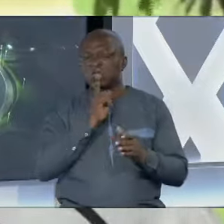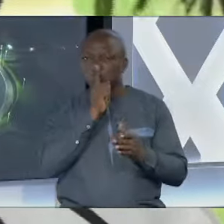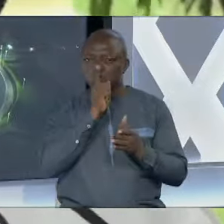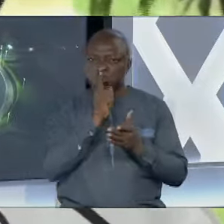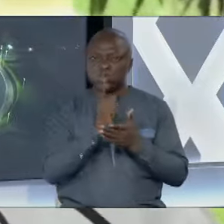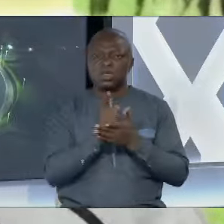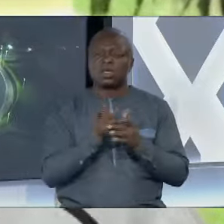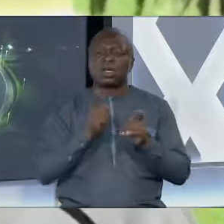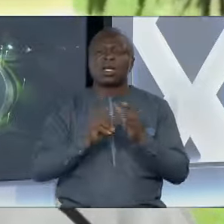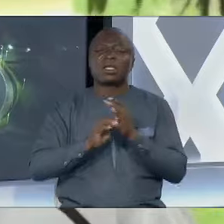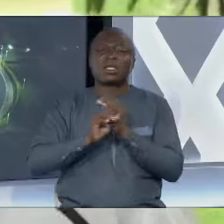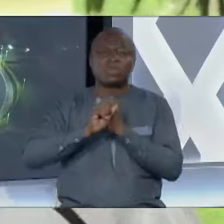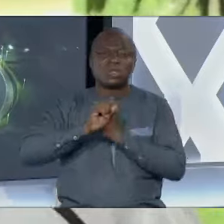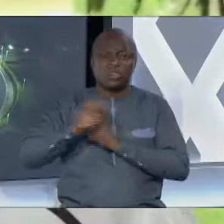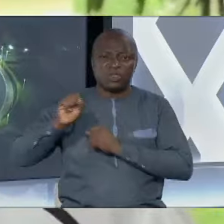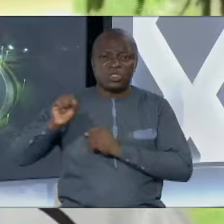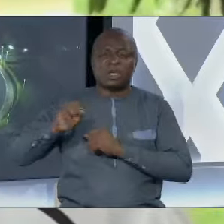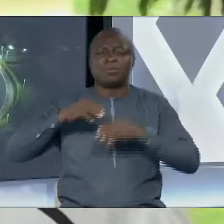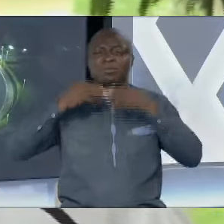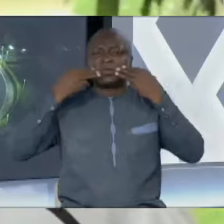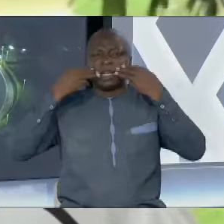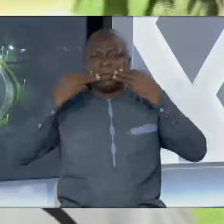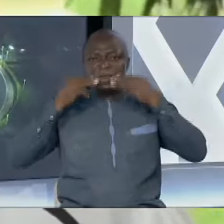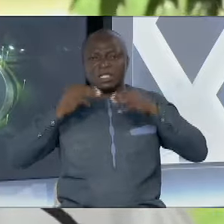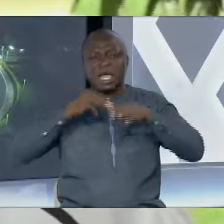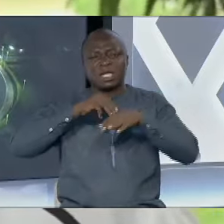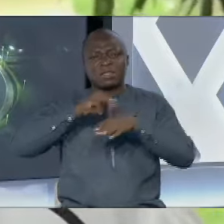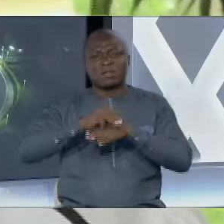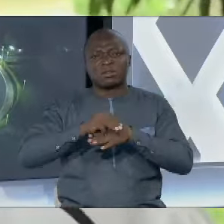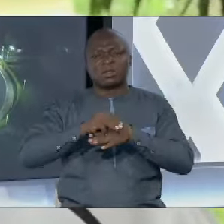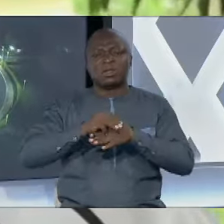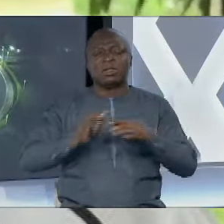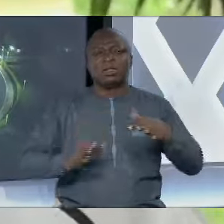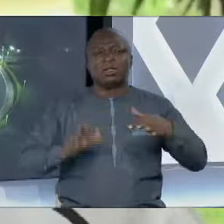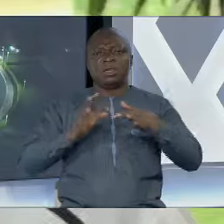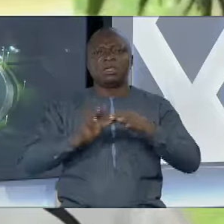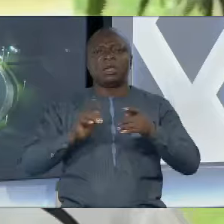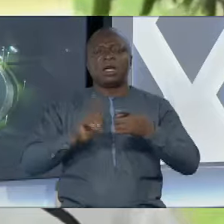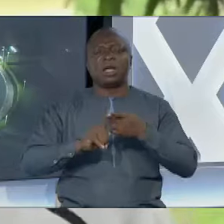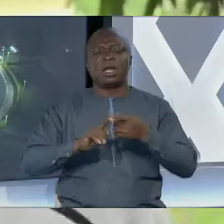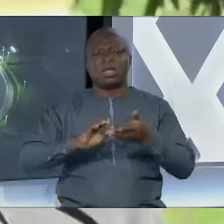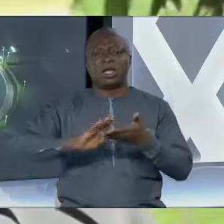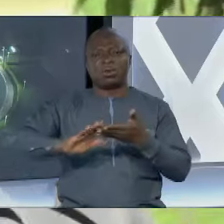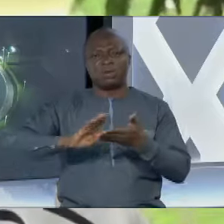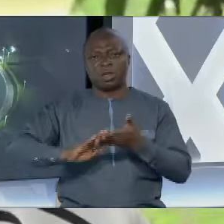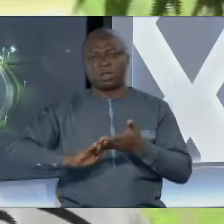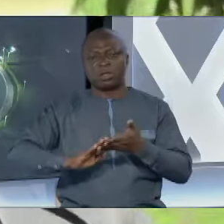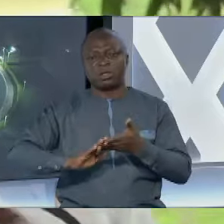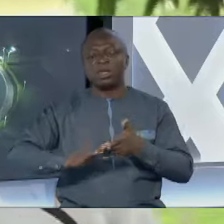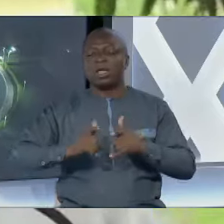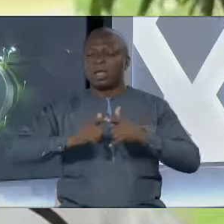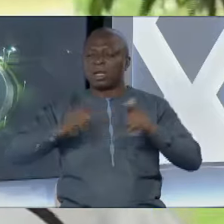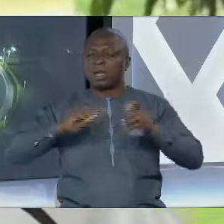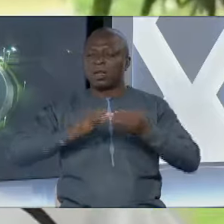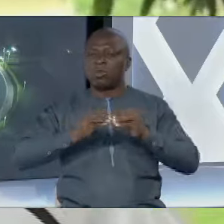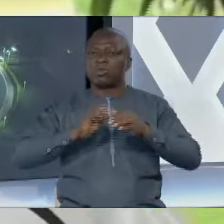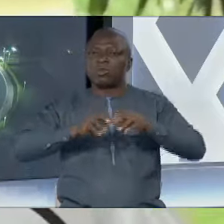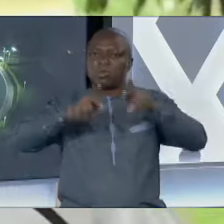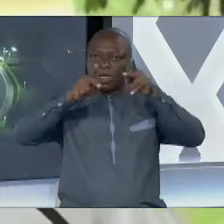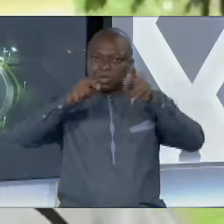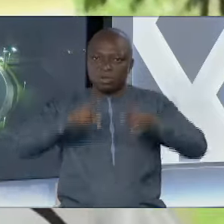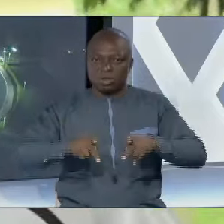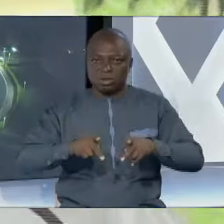qu'en diffusant des messages liés à la tolérance, un grand nombre de